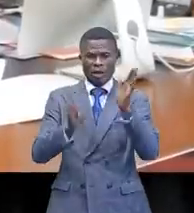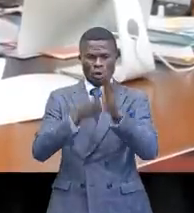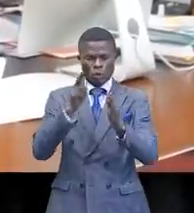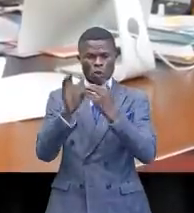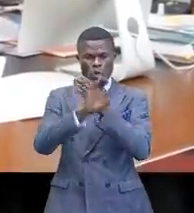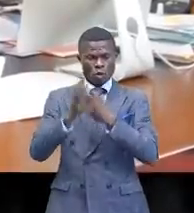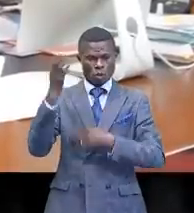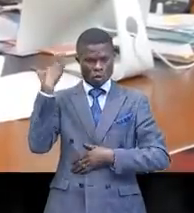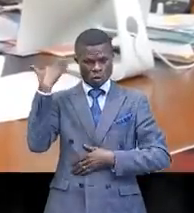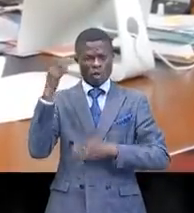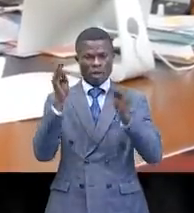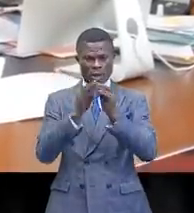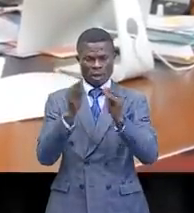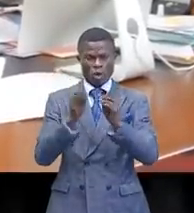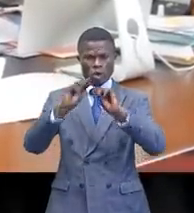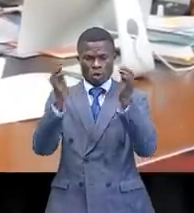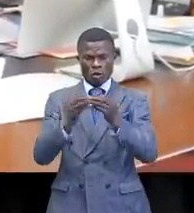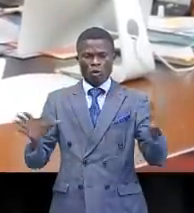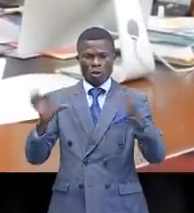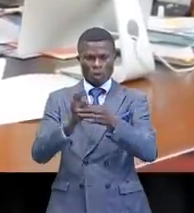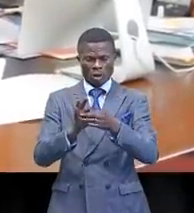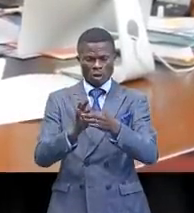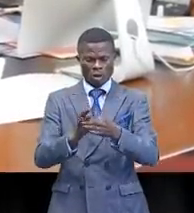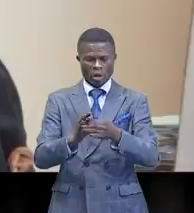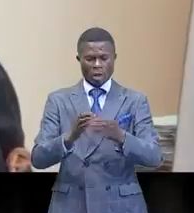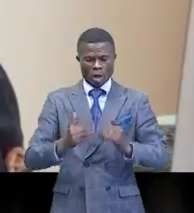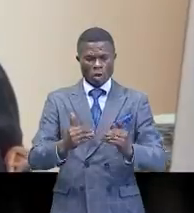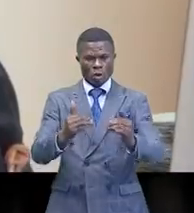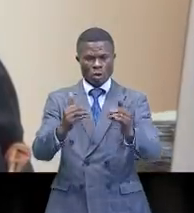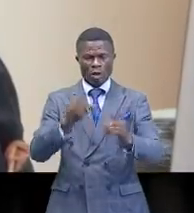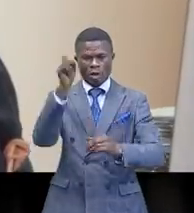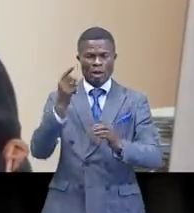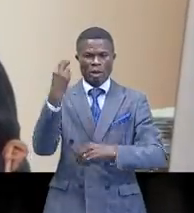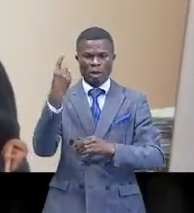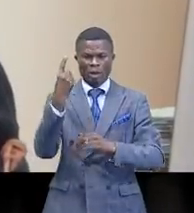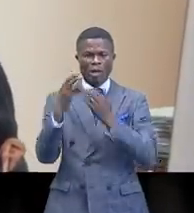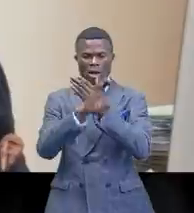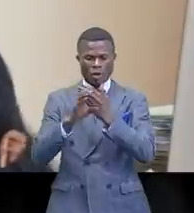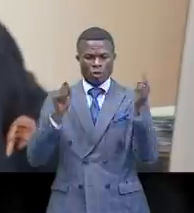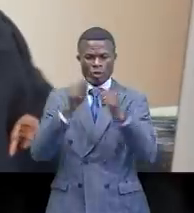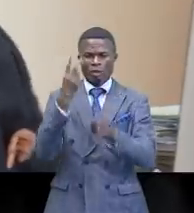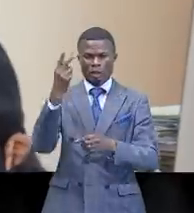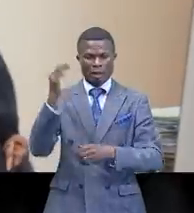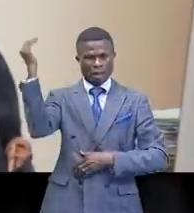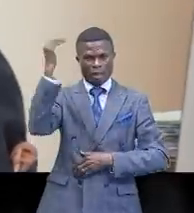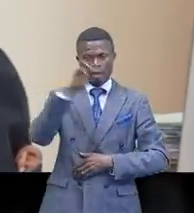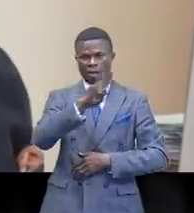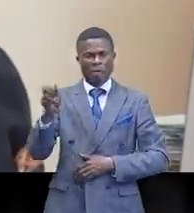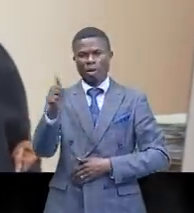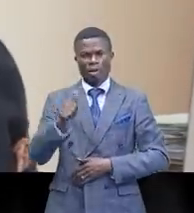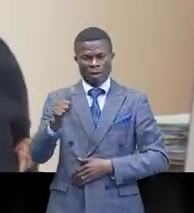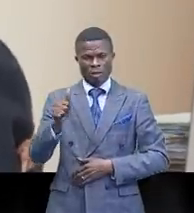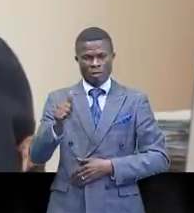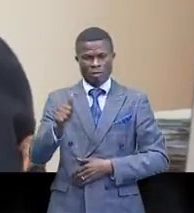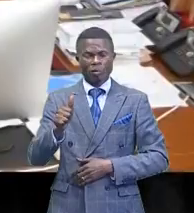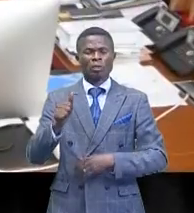dernier, cette réunion de la commission mixte se tiendra finalement du 31 août au 2 décembre 2021. À la